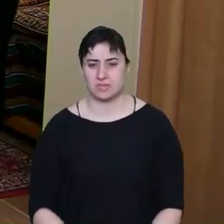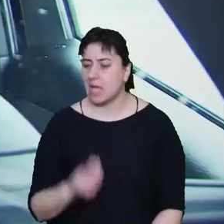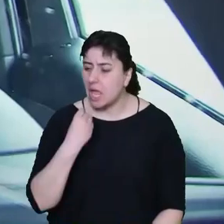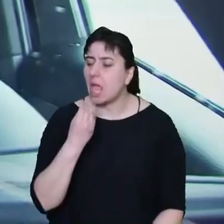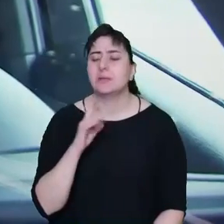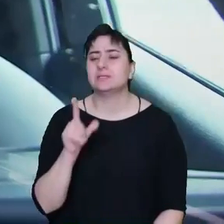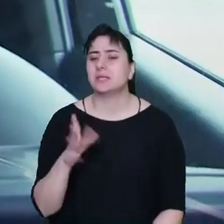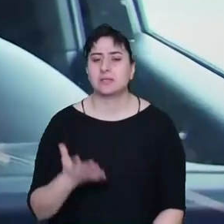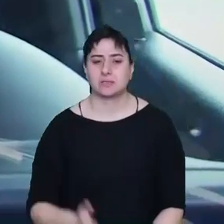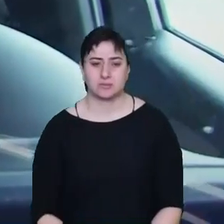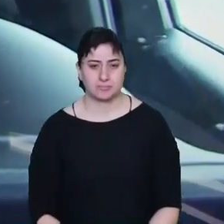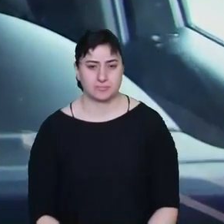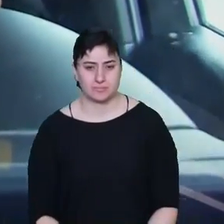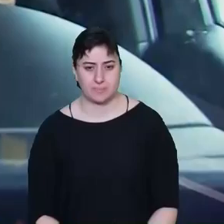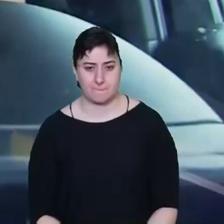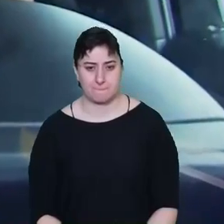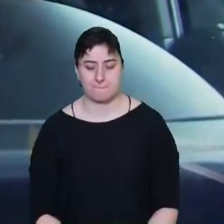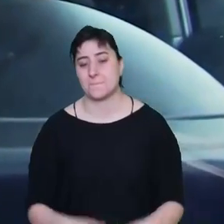sana ne? Hala arabanın içindeler. Ya.